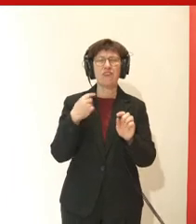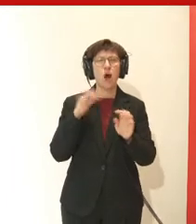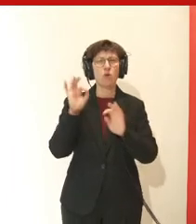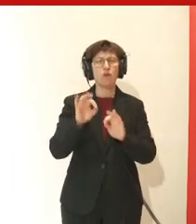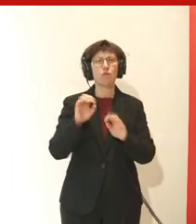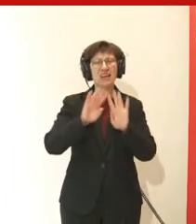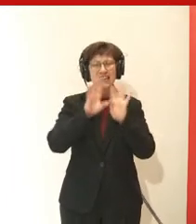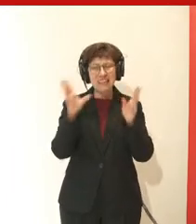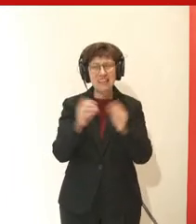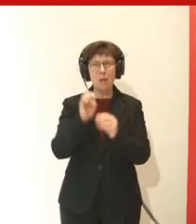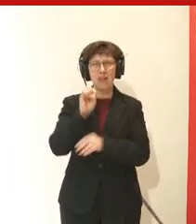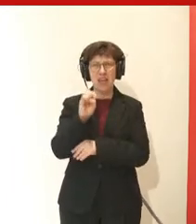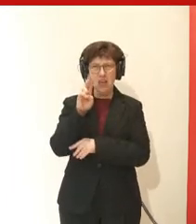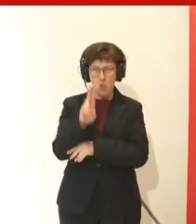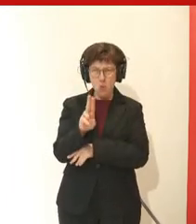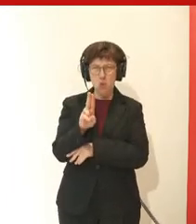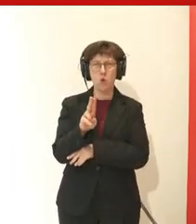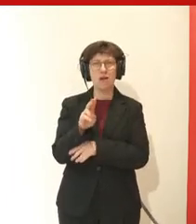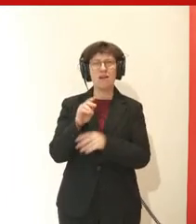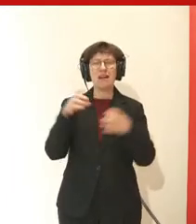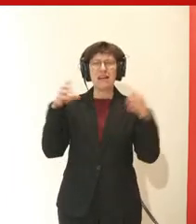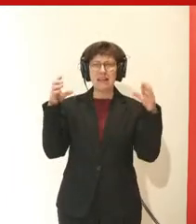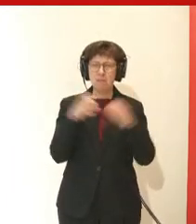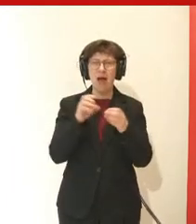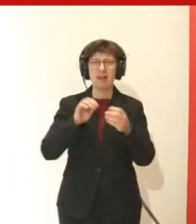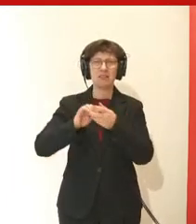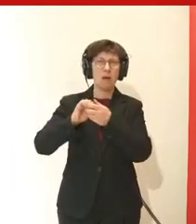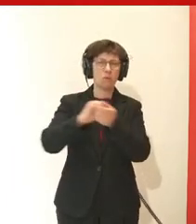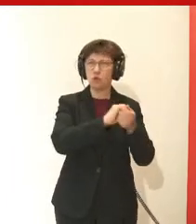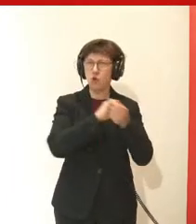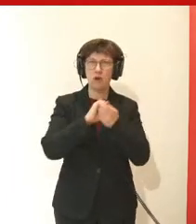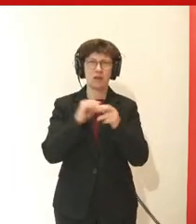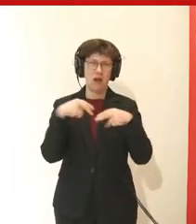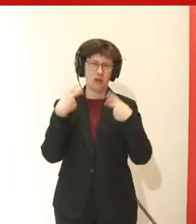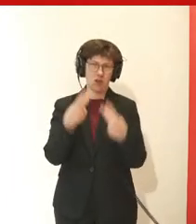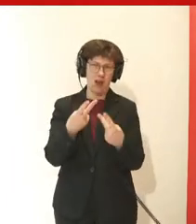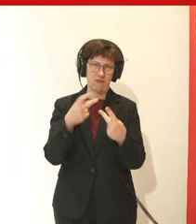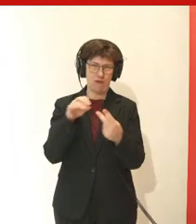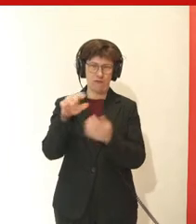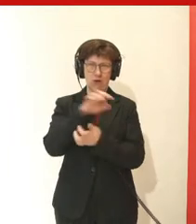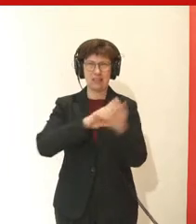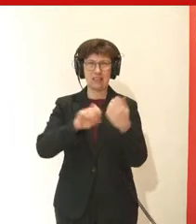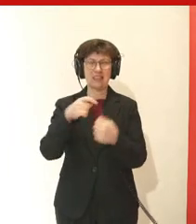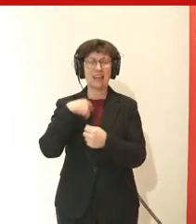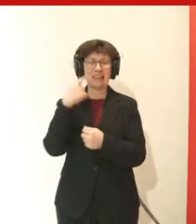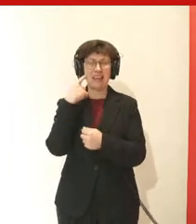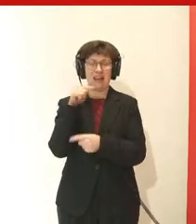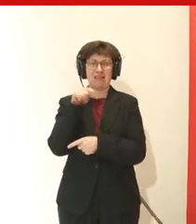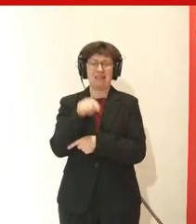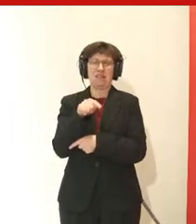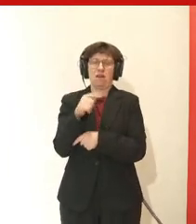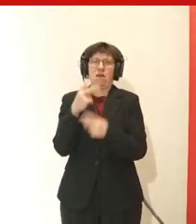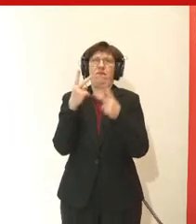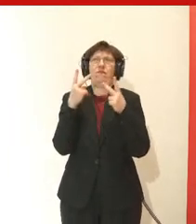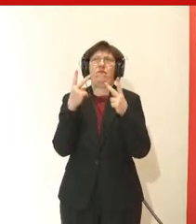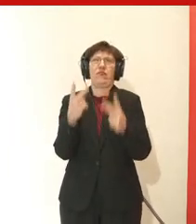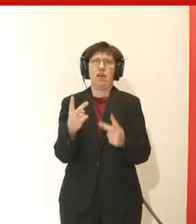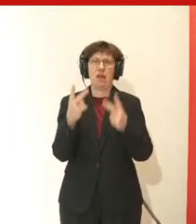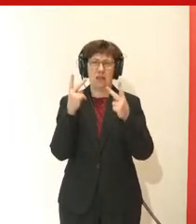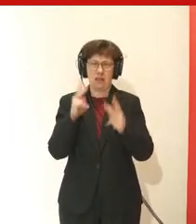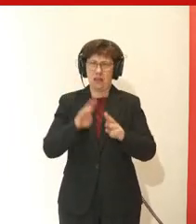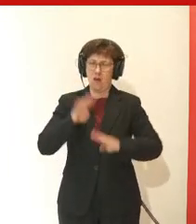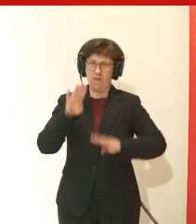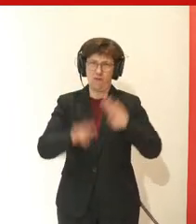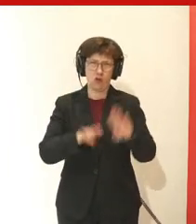union eine gemeinsame und solidarische antwort auf diese krise gibt ich halte das für den ganz großen